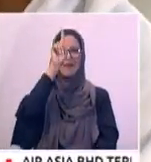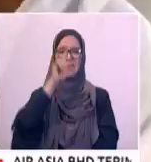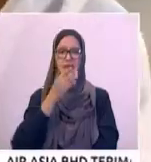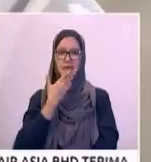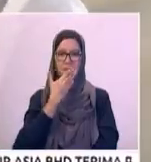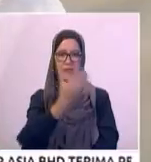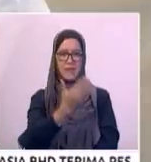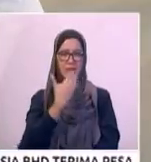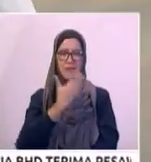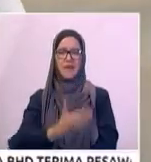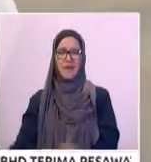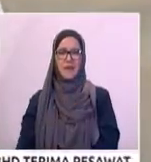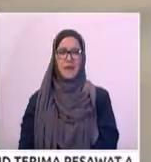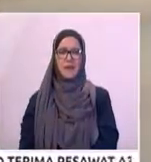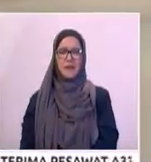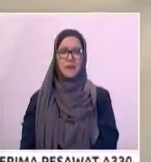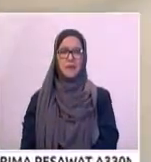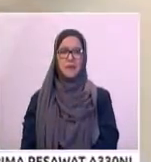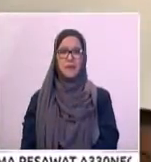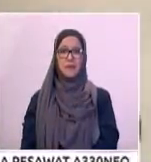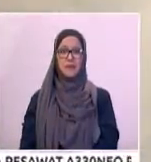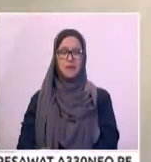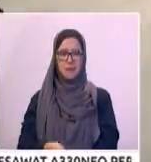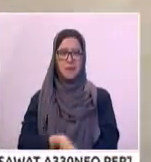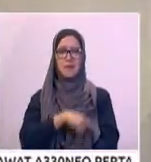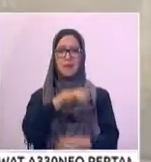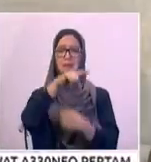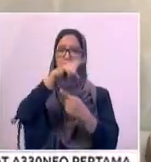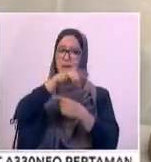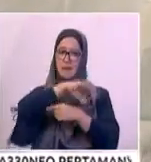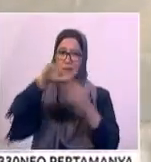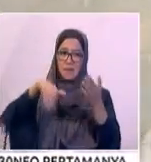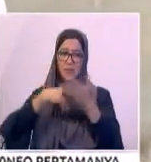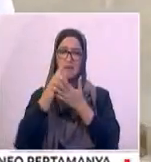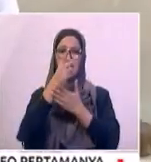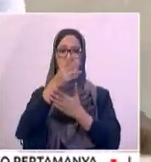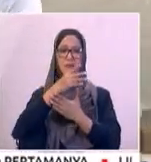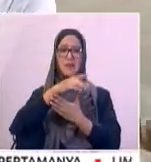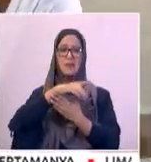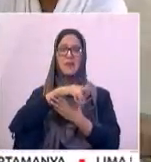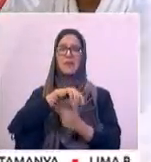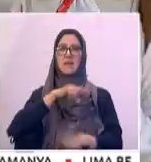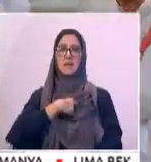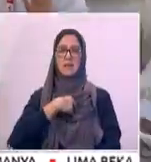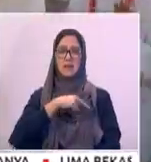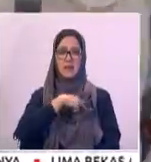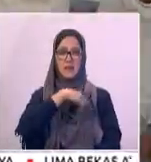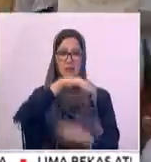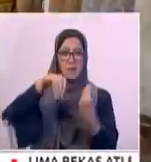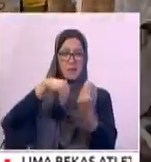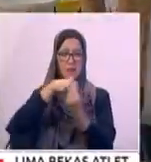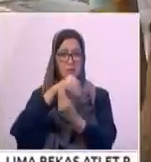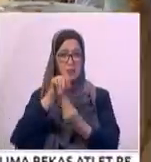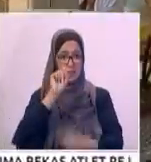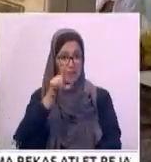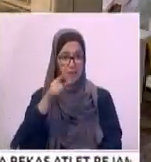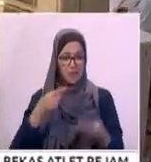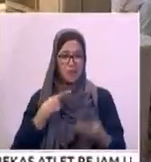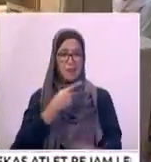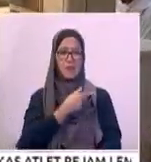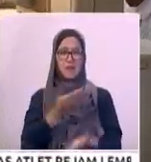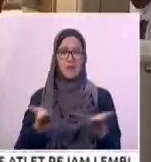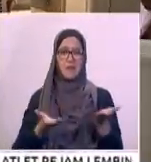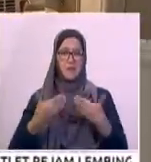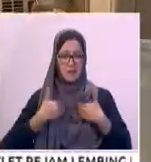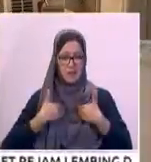Okey, baik. Alhamdulillah. Itu dia. Jemaah-jemaah haji kita sihat-sihat semuanya. InsyaAllah kita doakan yang terbaik. Jadi pagi tadi juga Timbalan Menteri di